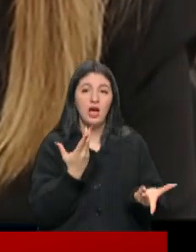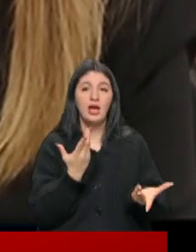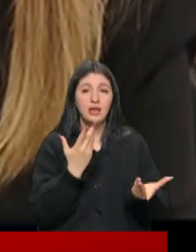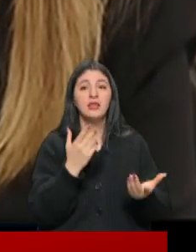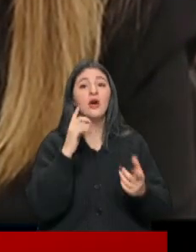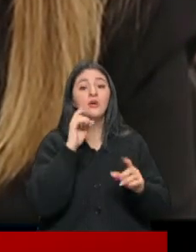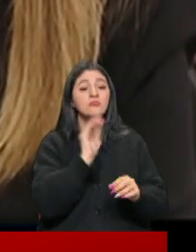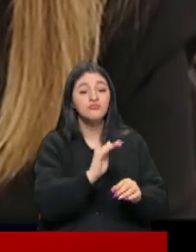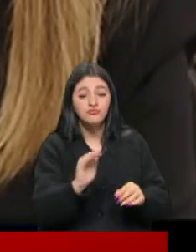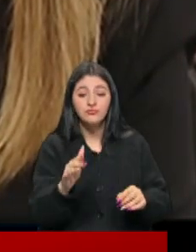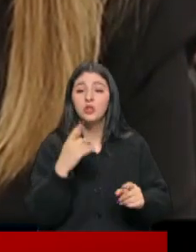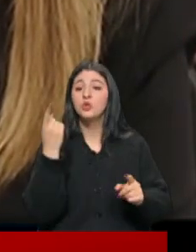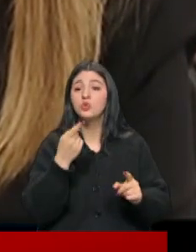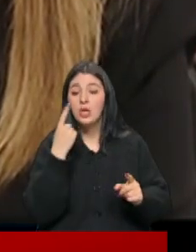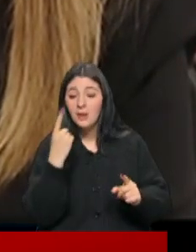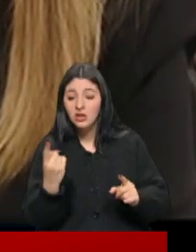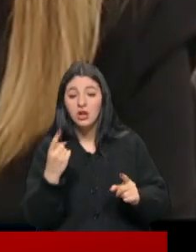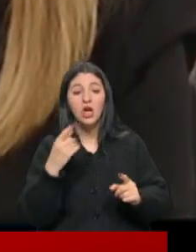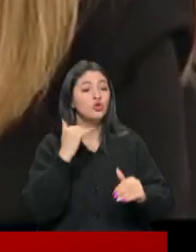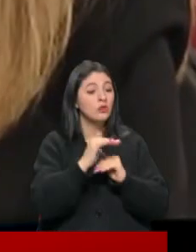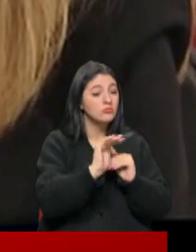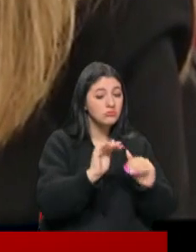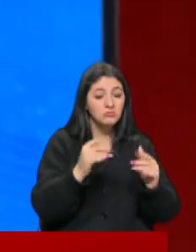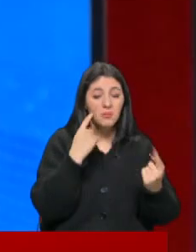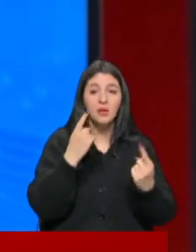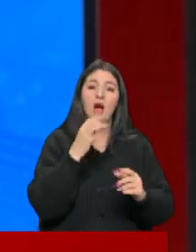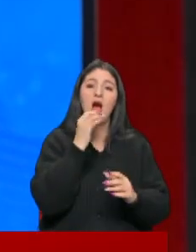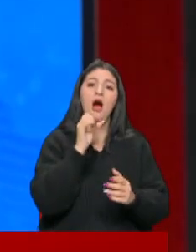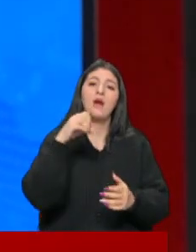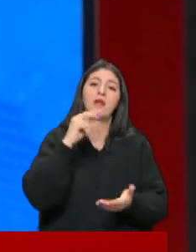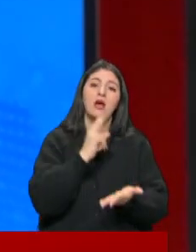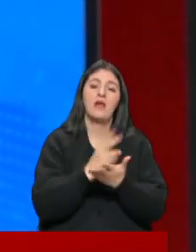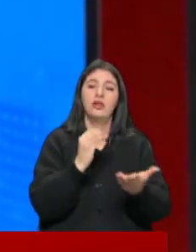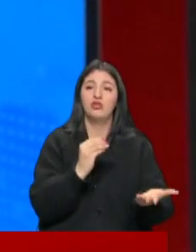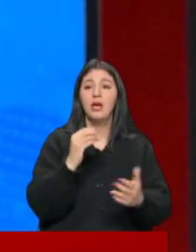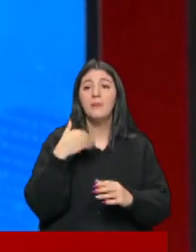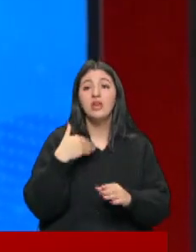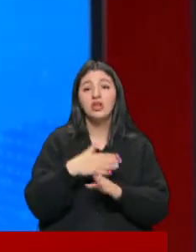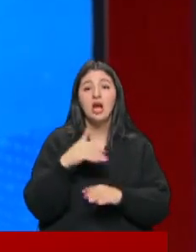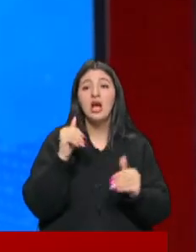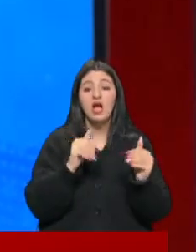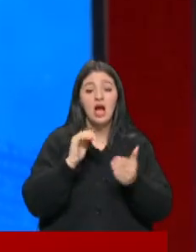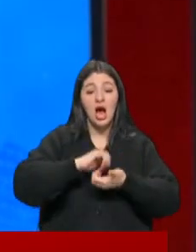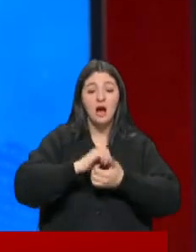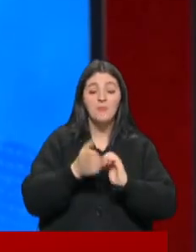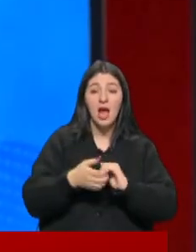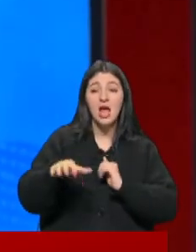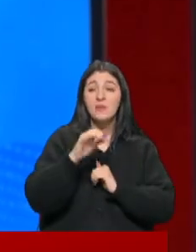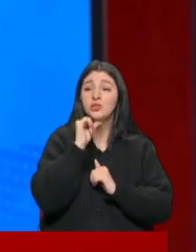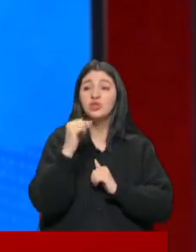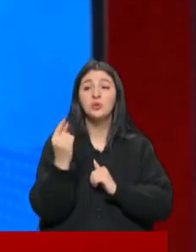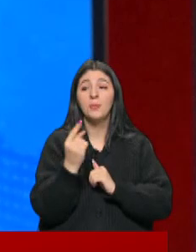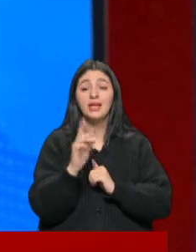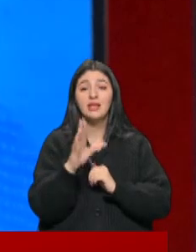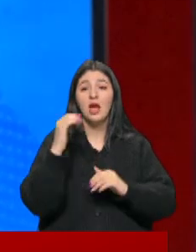temayüle bakarak, ankete bakarak, milletin nabzını tutarak karar verecek AK Parti. Ben gerçekten kampanyalarımın hiçbirisinde